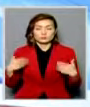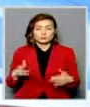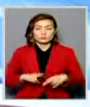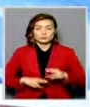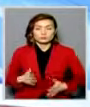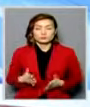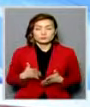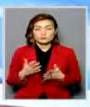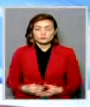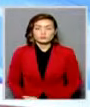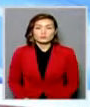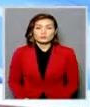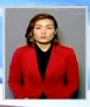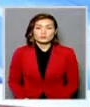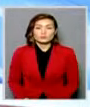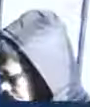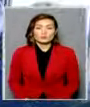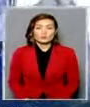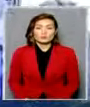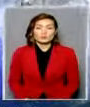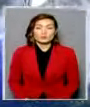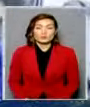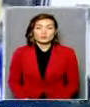жителям праздничное настроение.